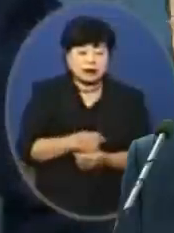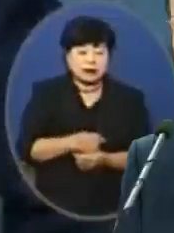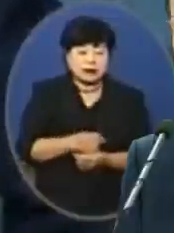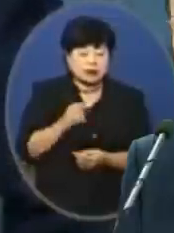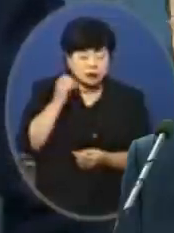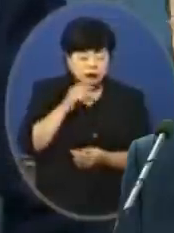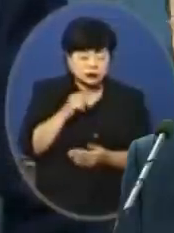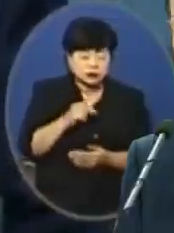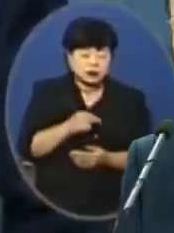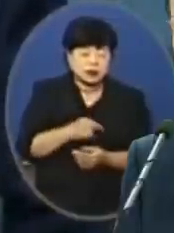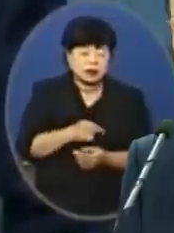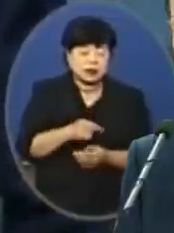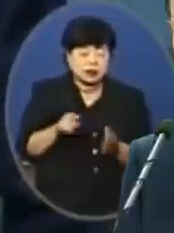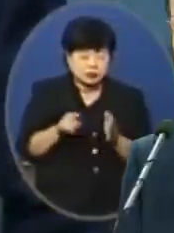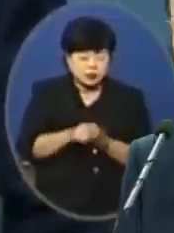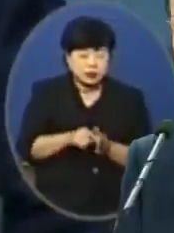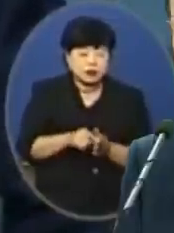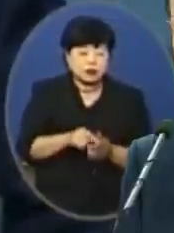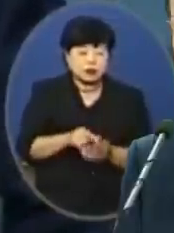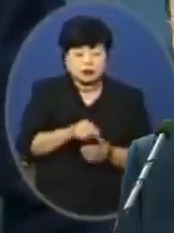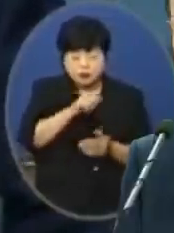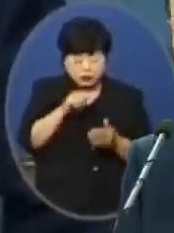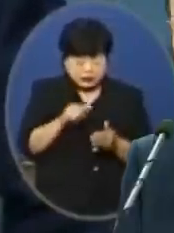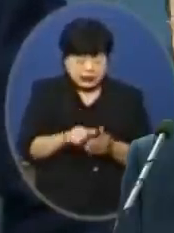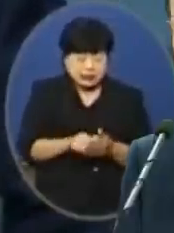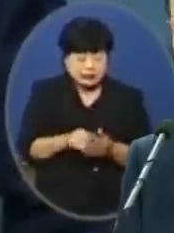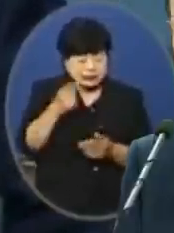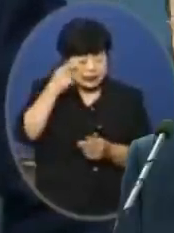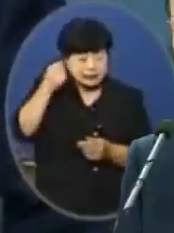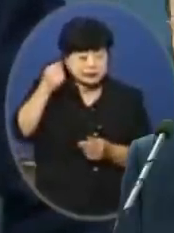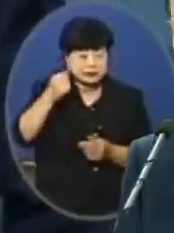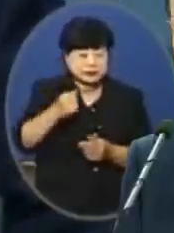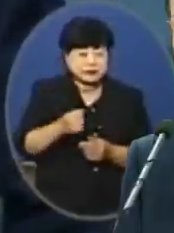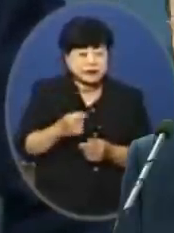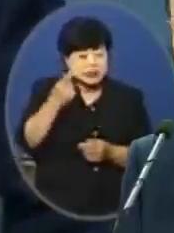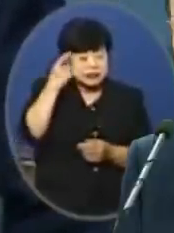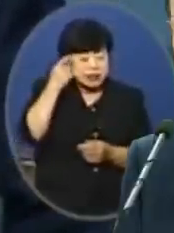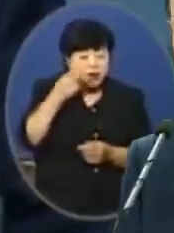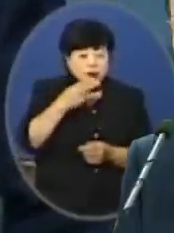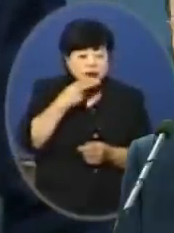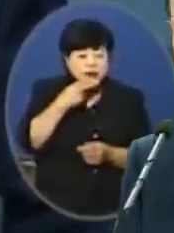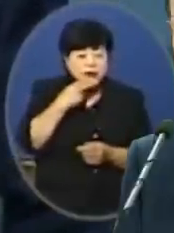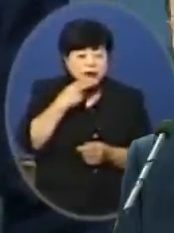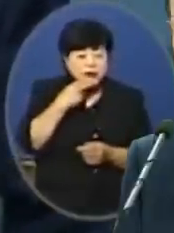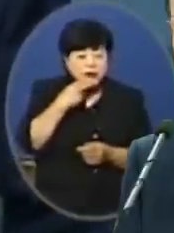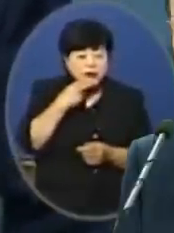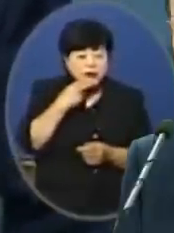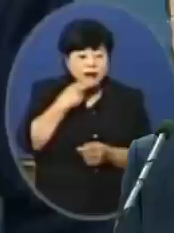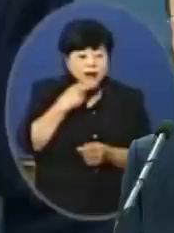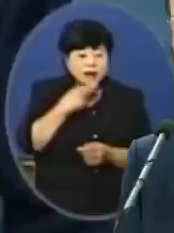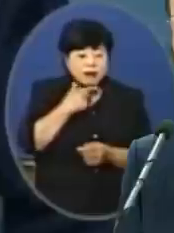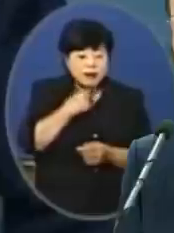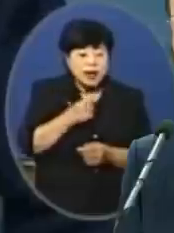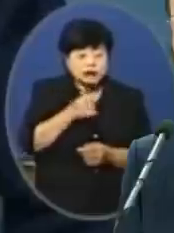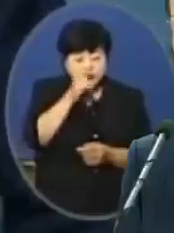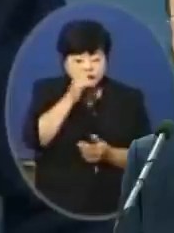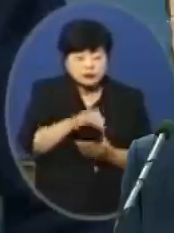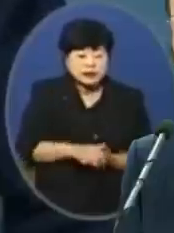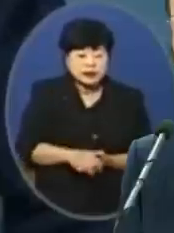수 없는 중에 바라 평생으로 생각할 수도 없는 것을 여러분은 바랄 수 있는